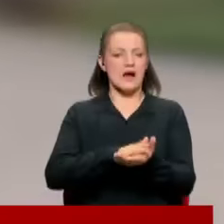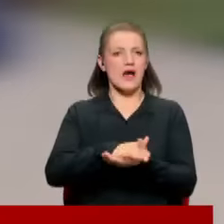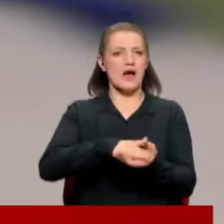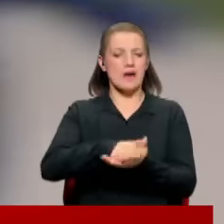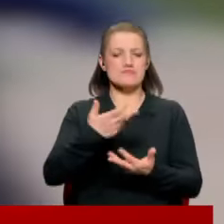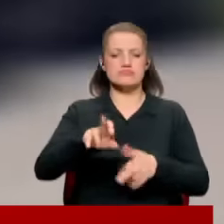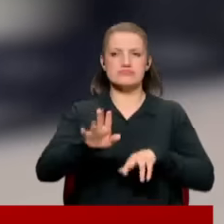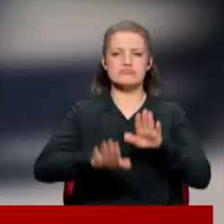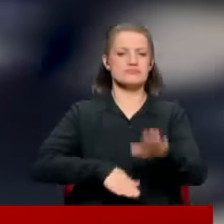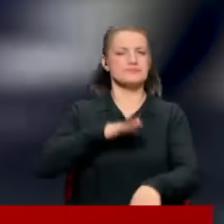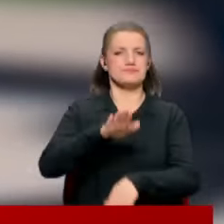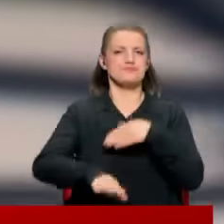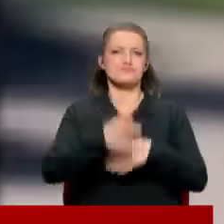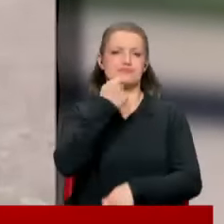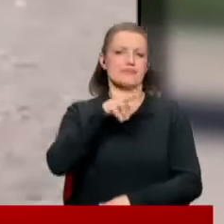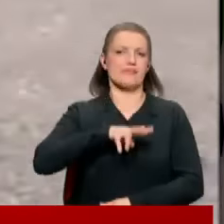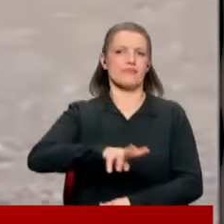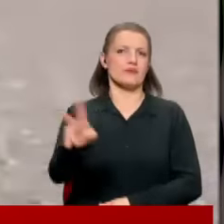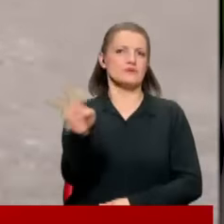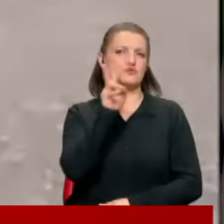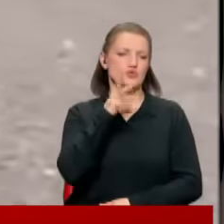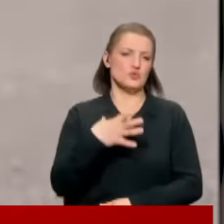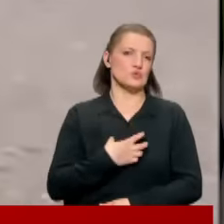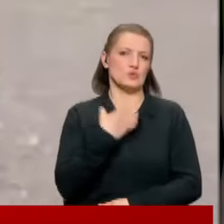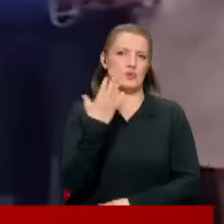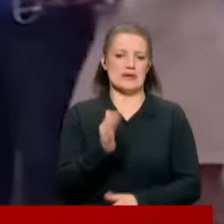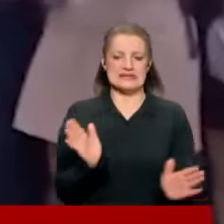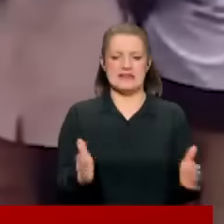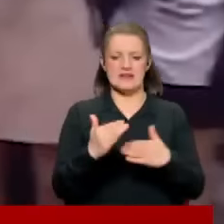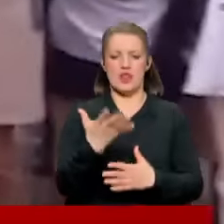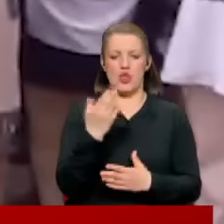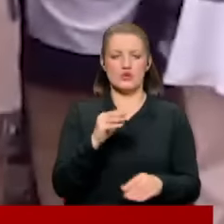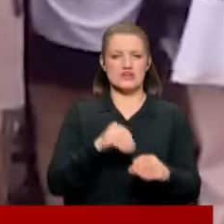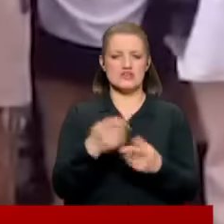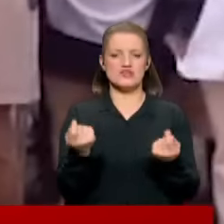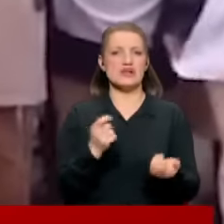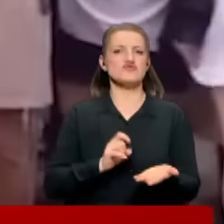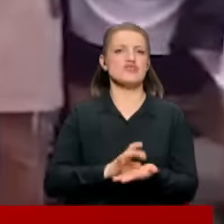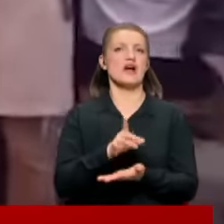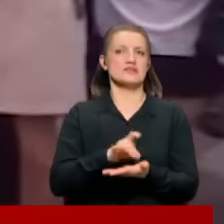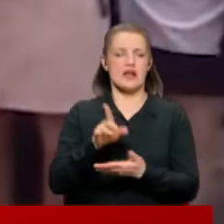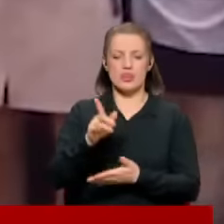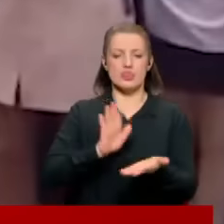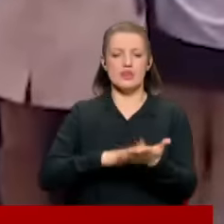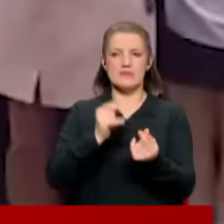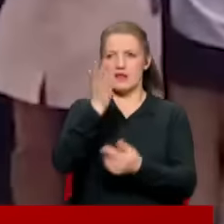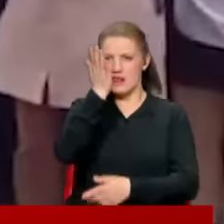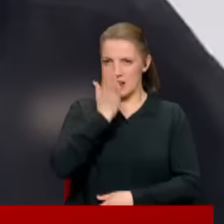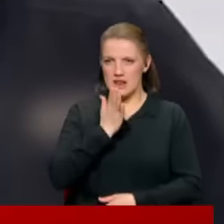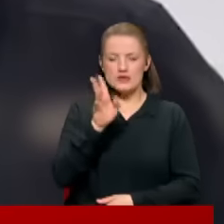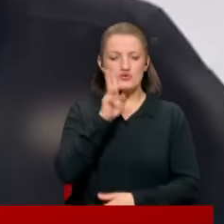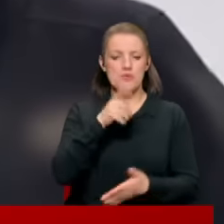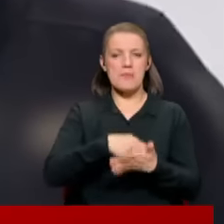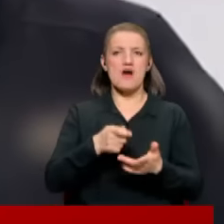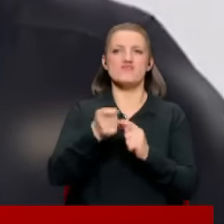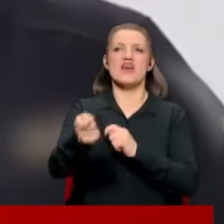umutla çıktıkları Ankara yolunda sonuç hüsran oldu. Sendikalı oldukları için işten çıkarılan, tazminatları ve son